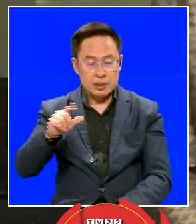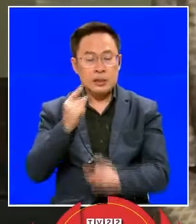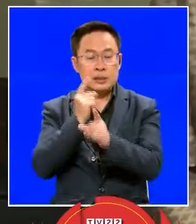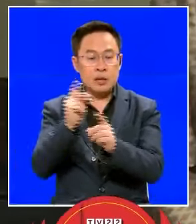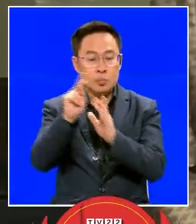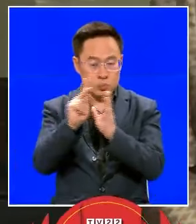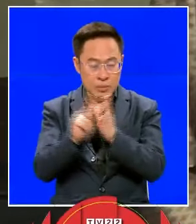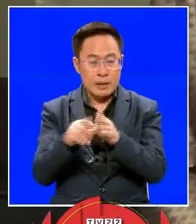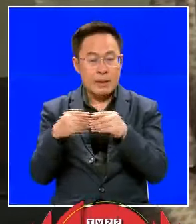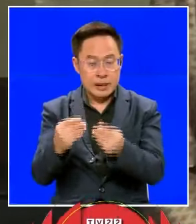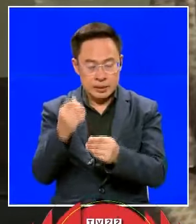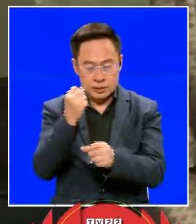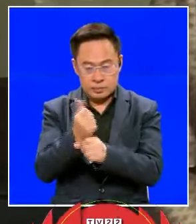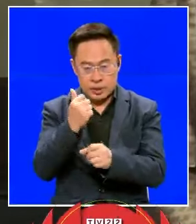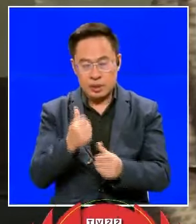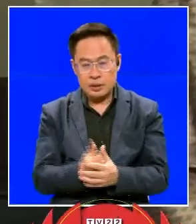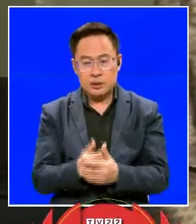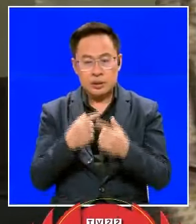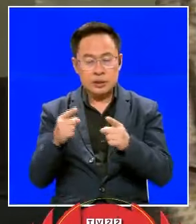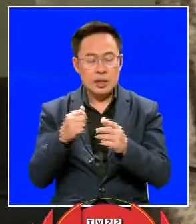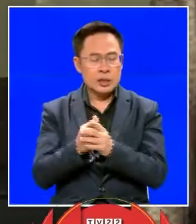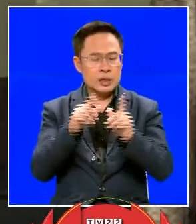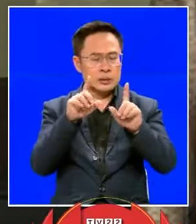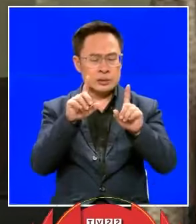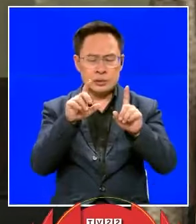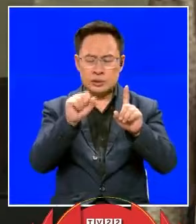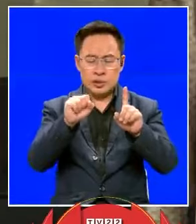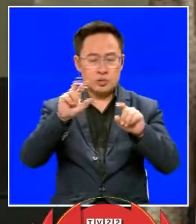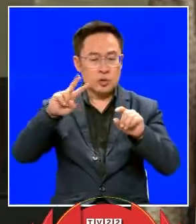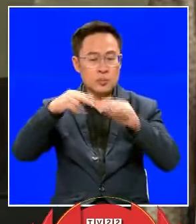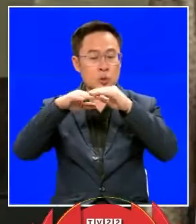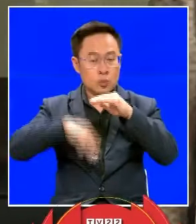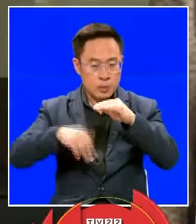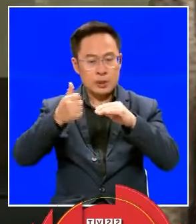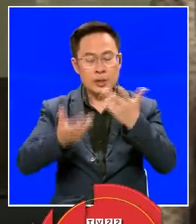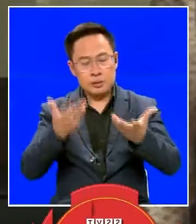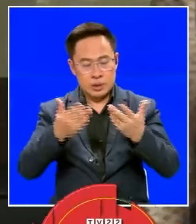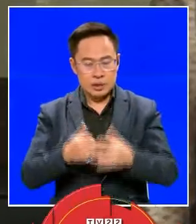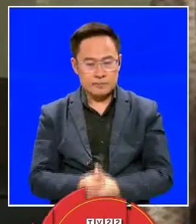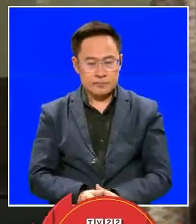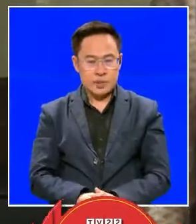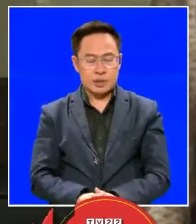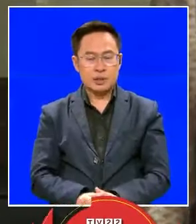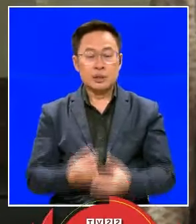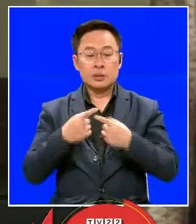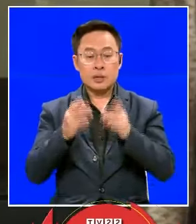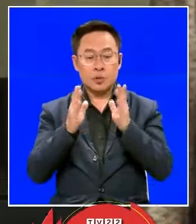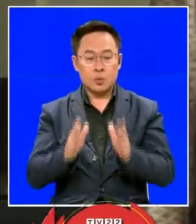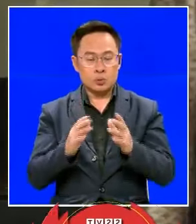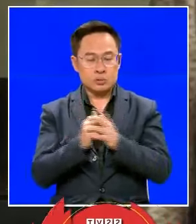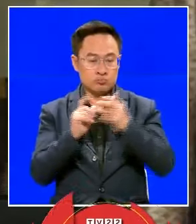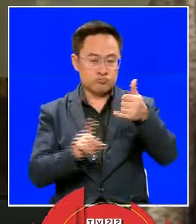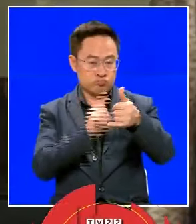ตอนนี้แต่ท่านอาจจะไม่ได้ขอเต็มก็ได้ทีนี้พอท่านพูดมาแบบเนี้ยอ่ะผมบอกเลยเดี๋ยวก็ต้องมีคนวนกลับ